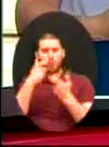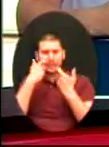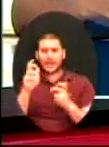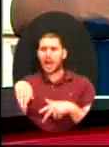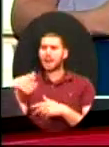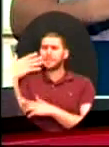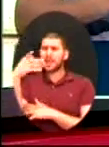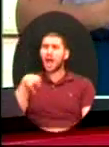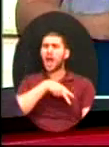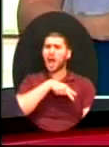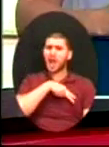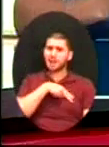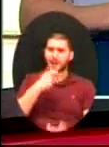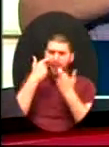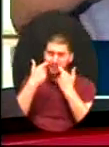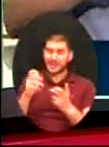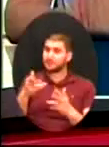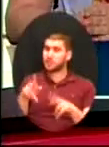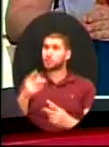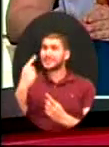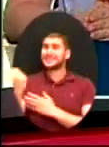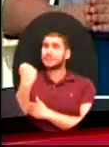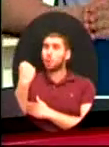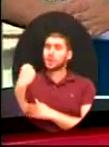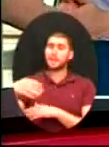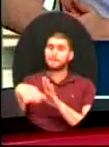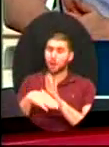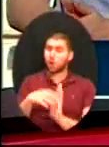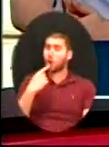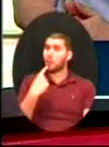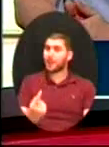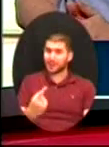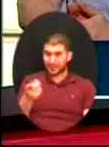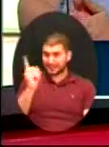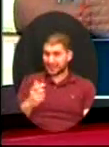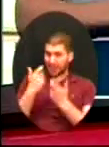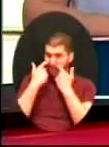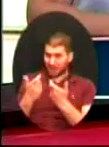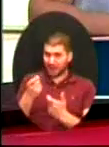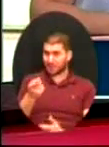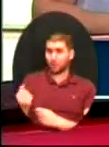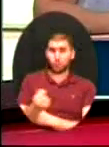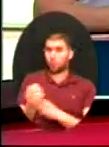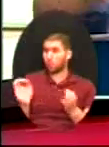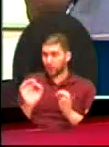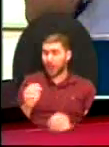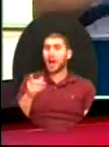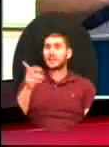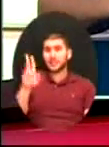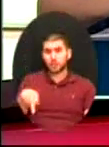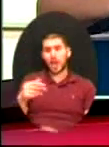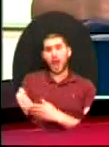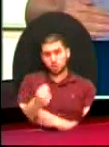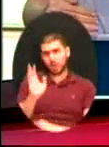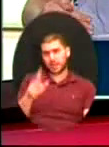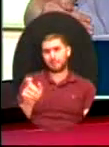המדינתי שאחראי לפקח. ואם יש סמכות בחוק שאומרת אתה צריך לפקח ואתה לא עושה את זה, אז גם יש